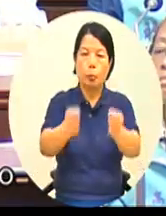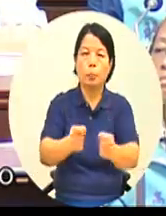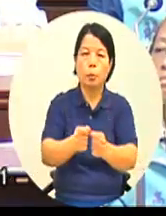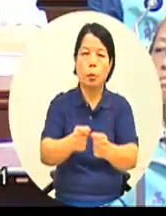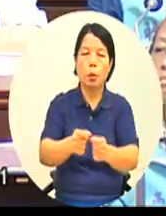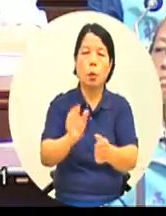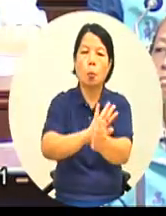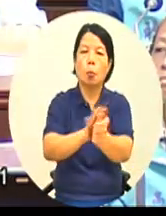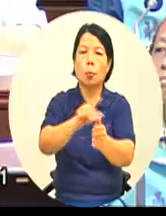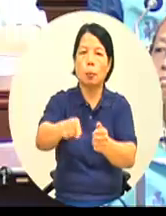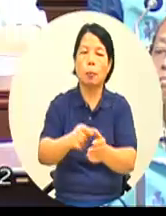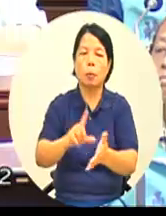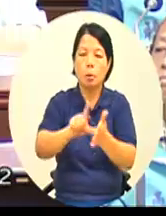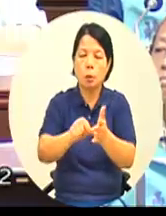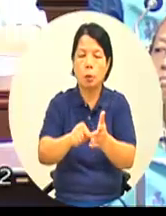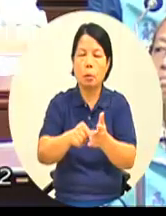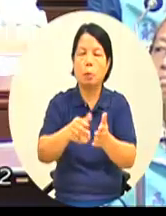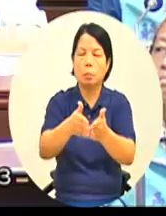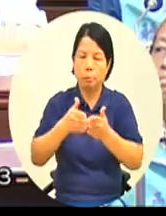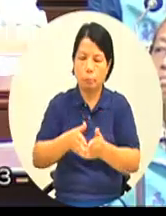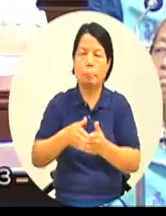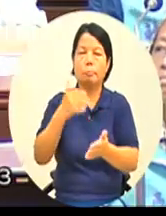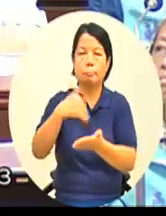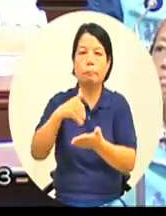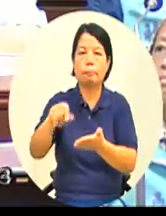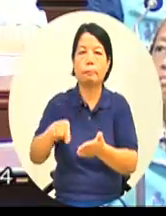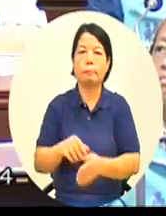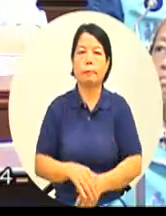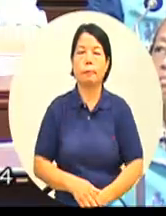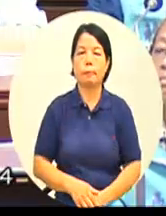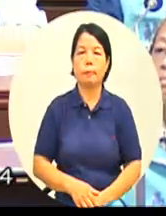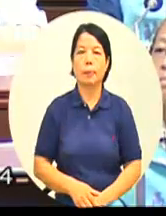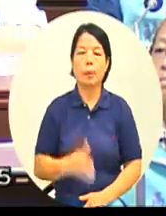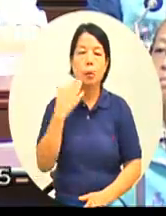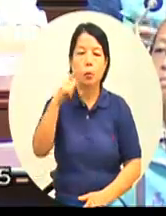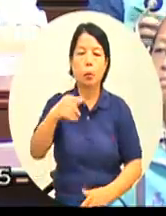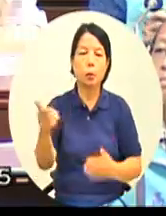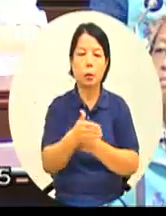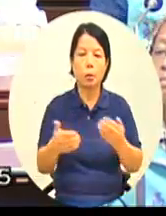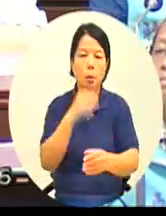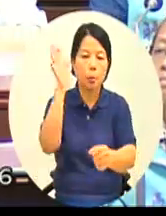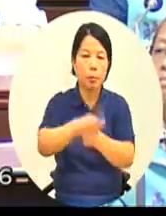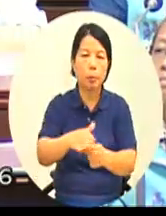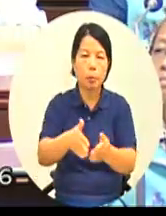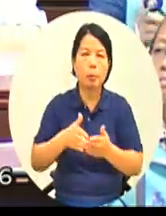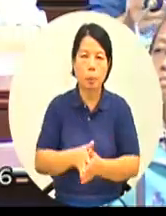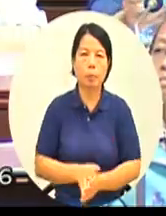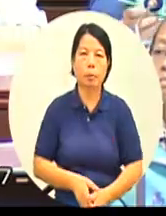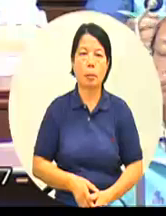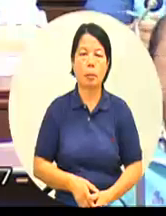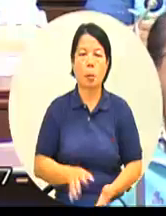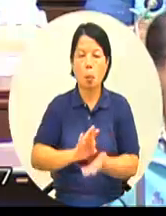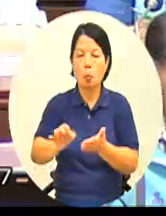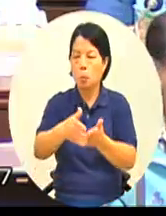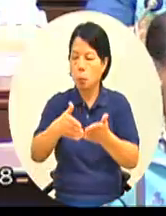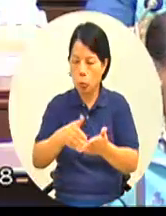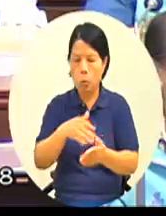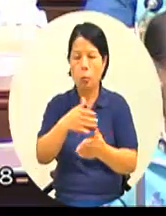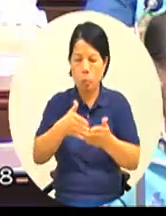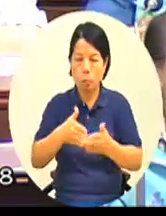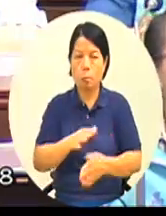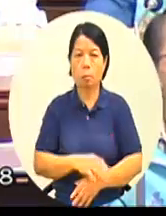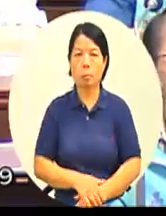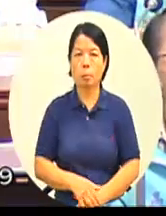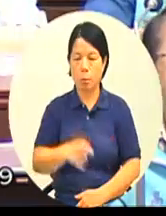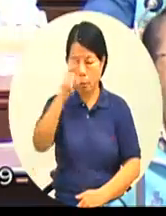其实本身也是时间成本。然后本身如果你这个交通补贴要另外开支，也是一个经济成本。 对啊， 所以我们就希